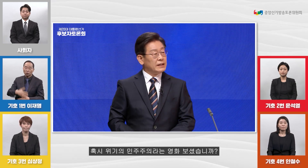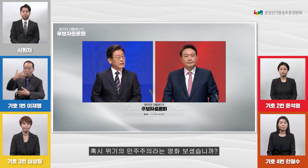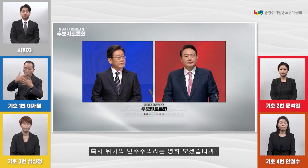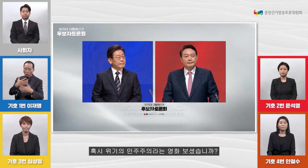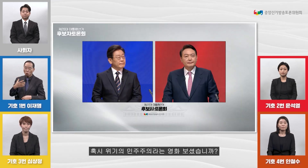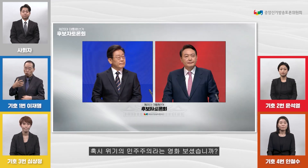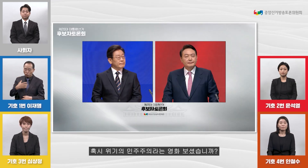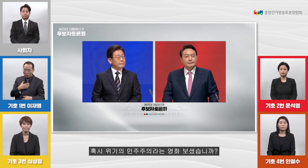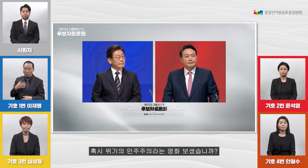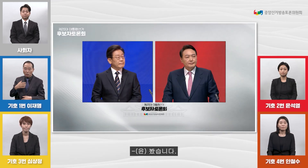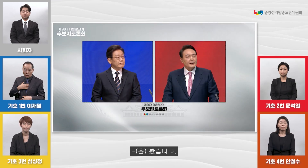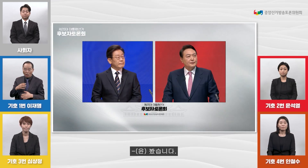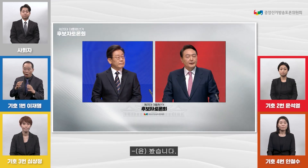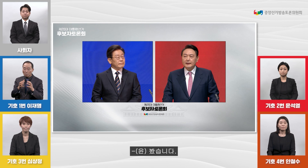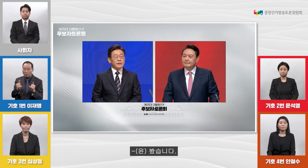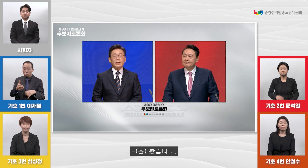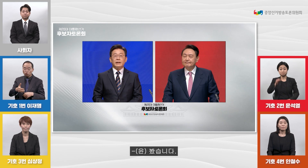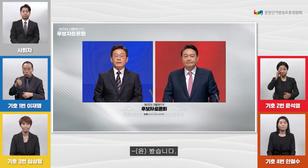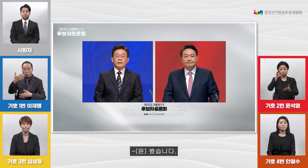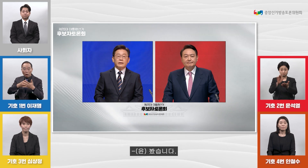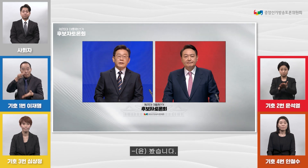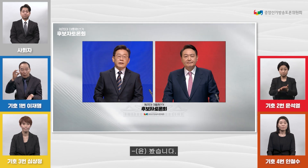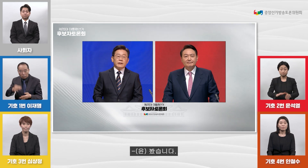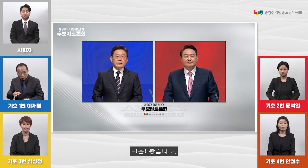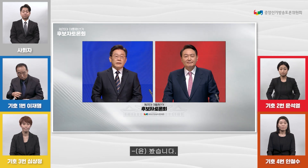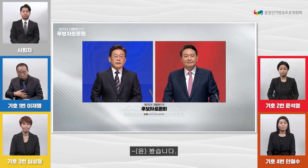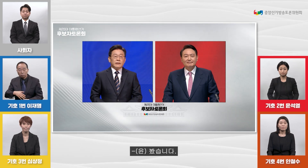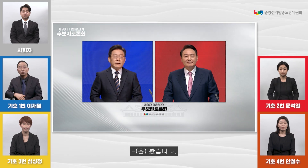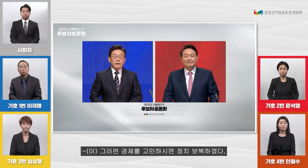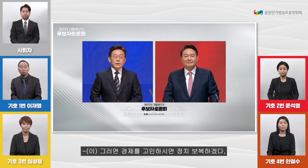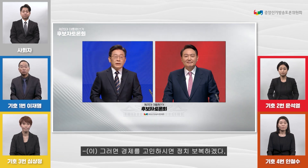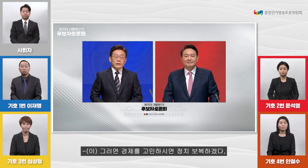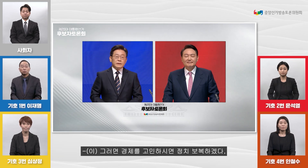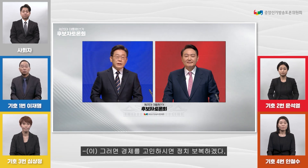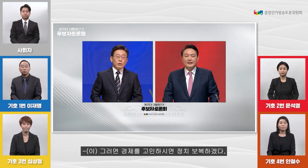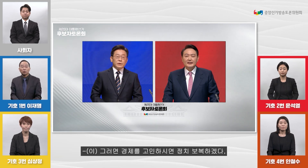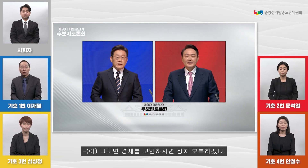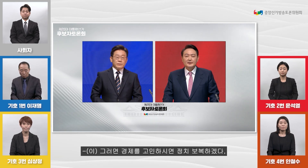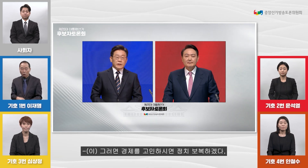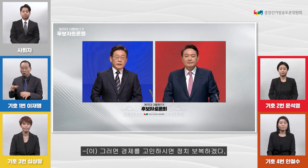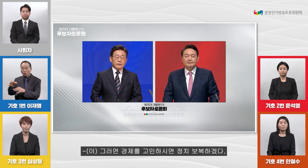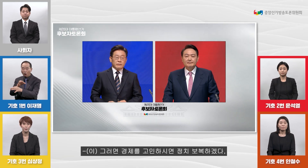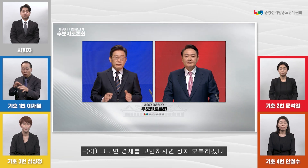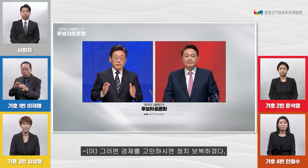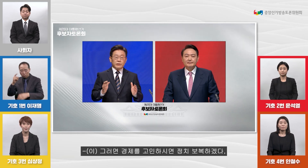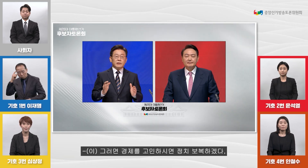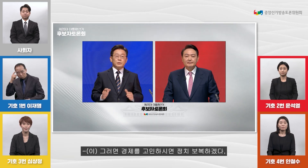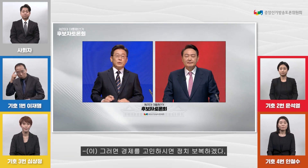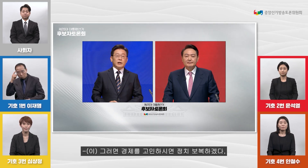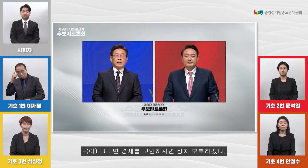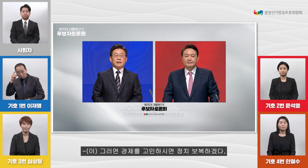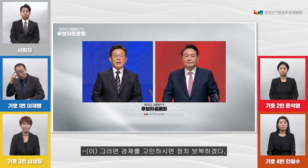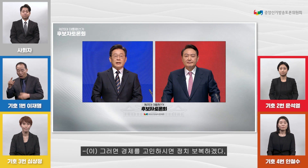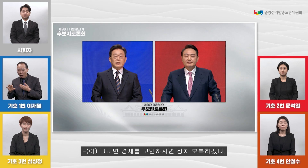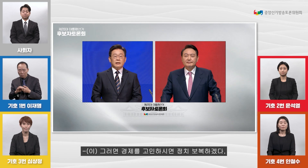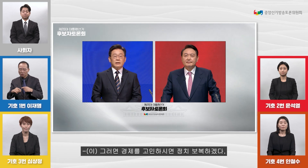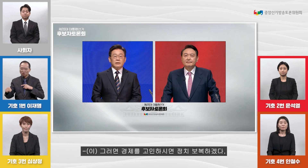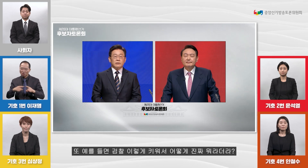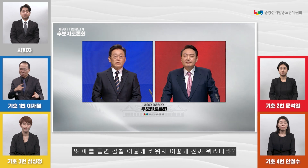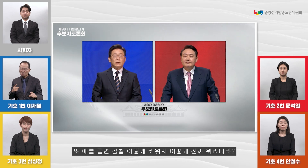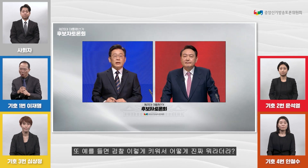보셨습니까? 봤습니다. 네. 그러면 경제를 고민하시면 정치